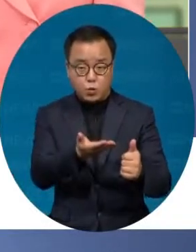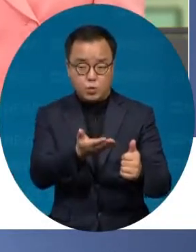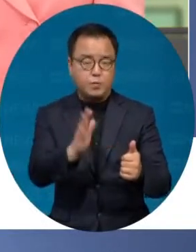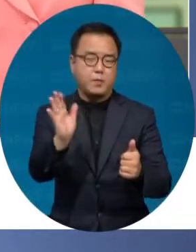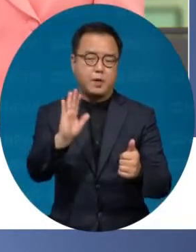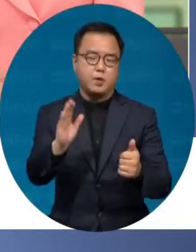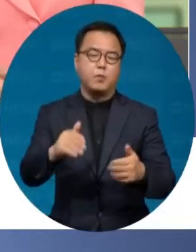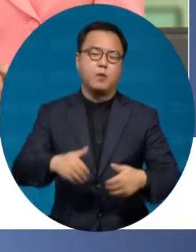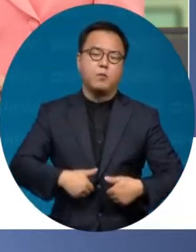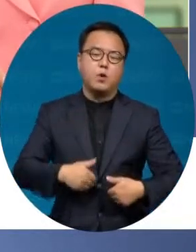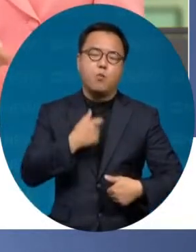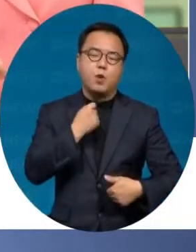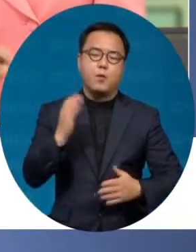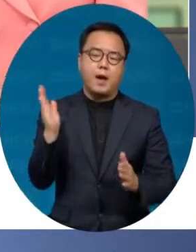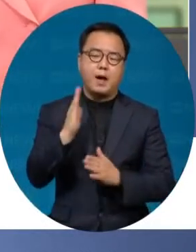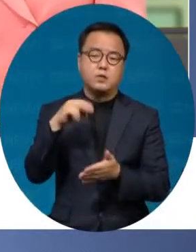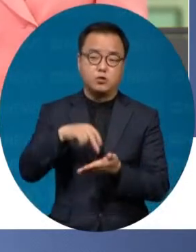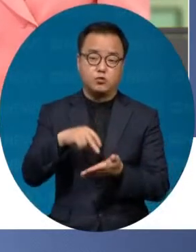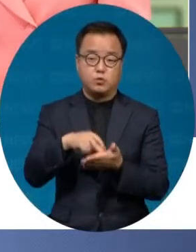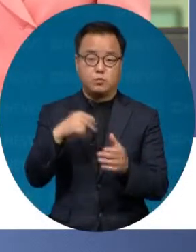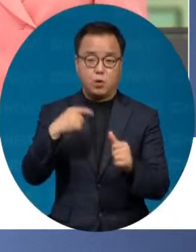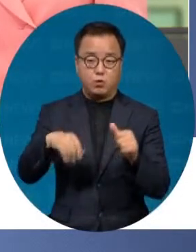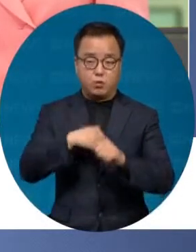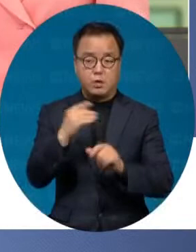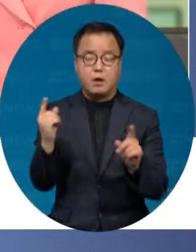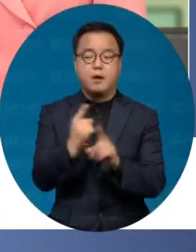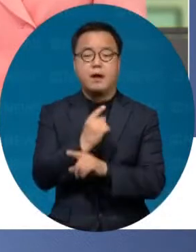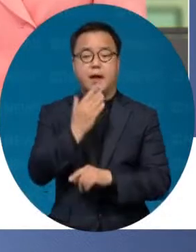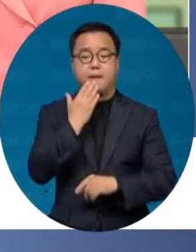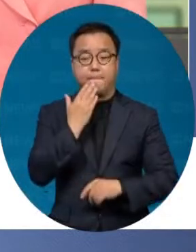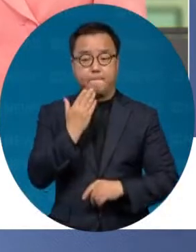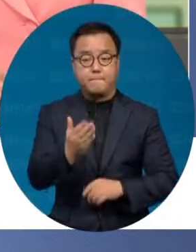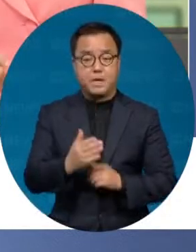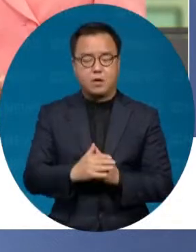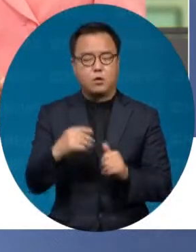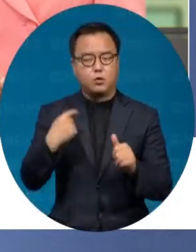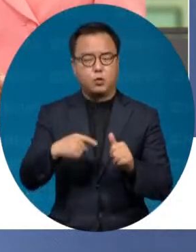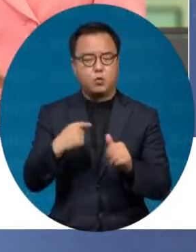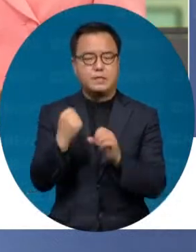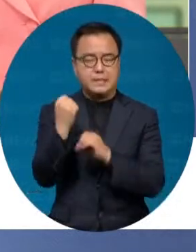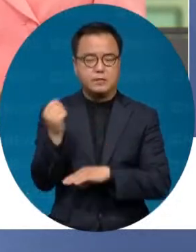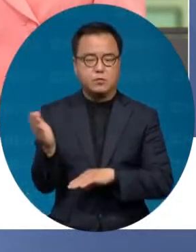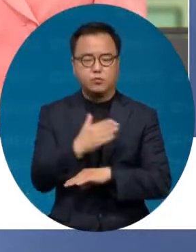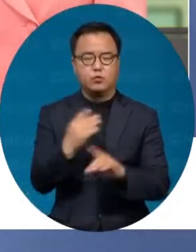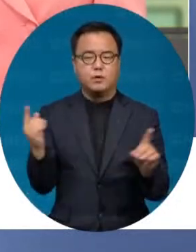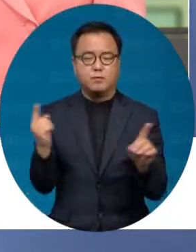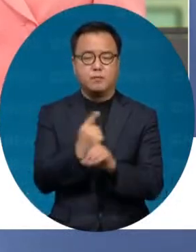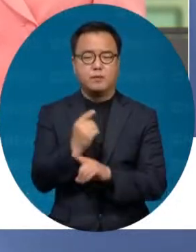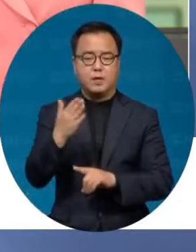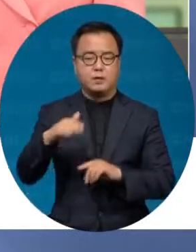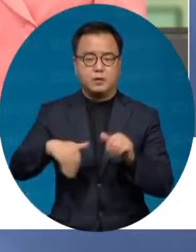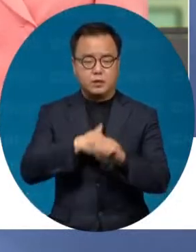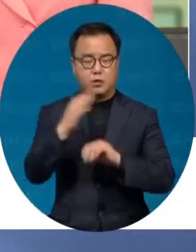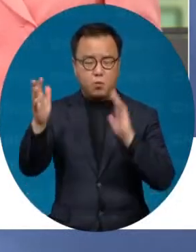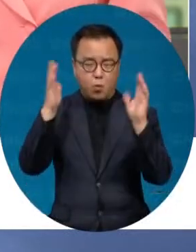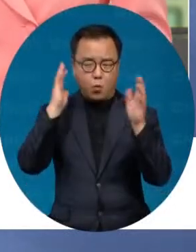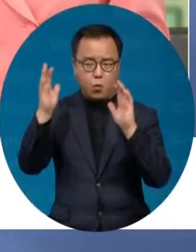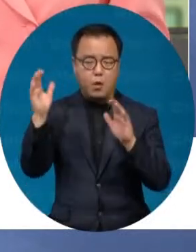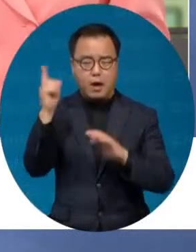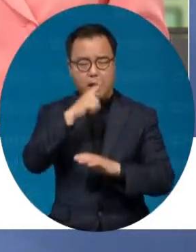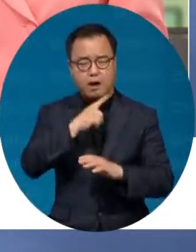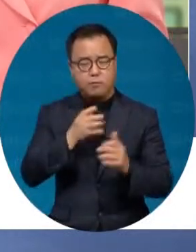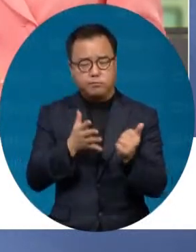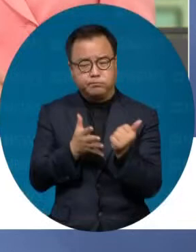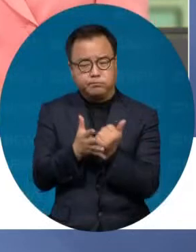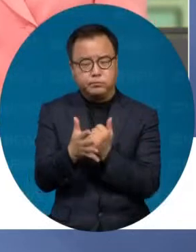바뀝니다 사실 쌈 교육 책이 대전환 이라고 볼 수 있는데요 하지만 현장에서 혼란과 부작용을 최소화하기 위한 방안을